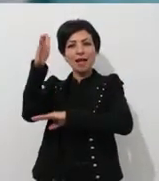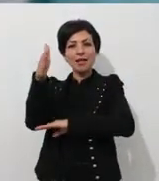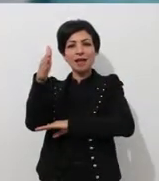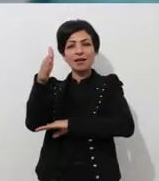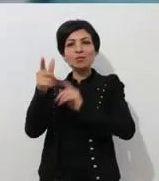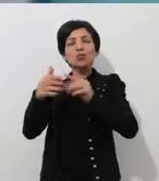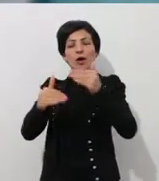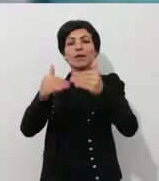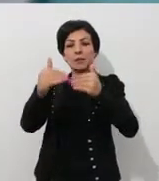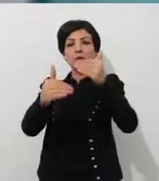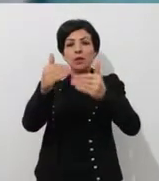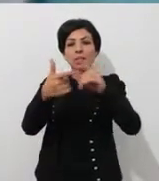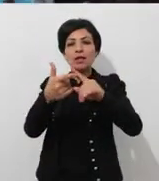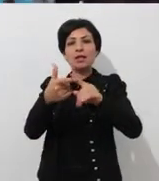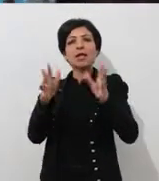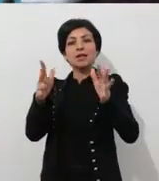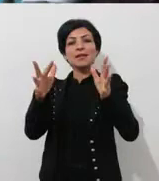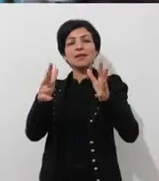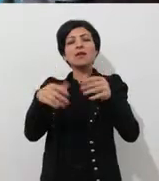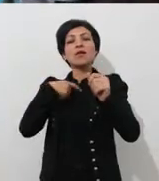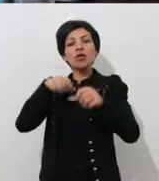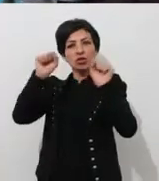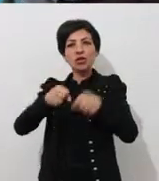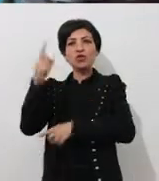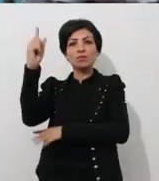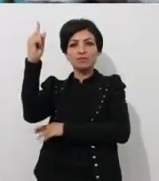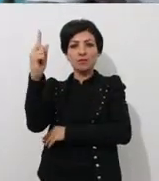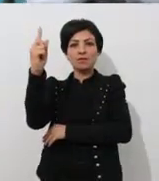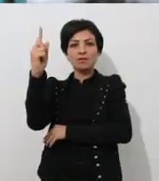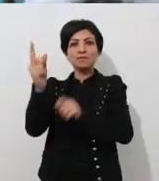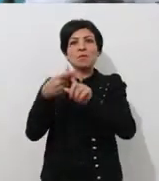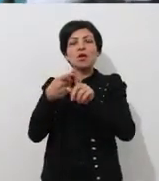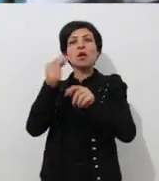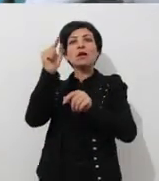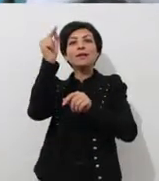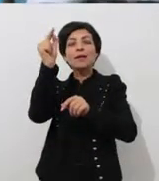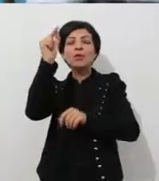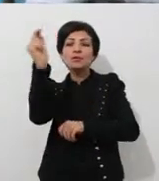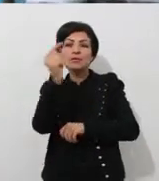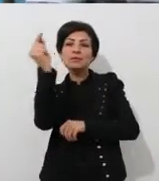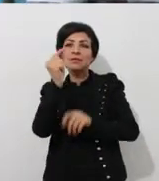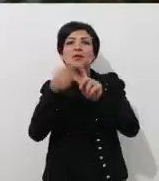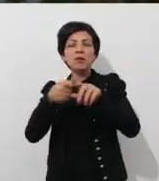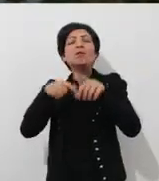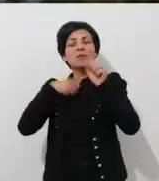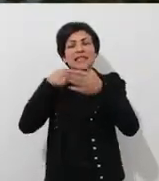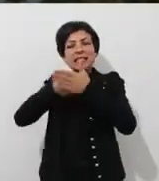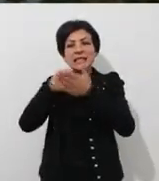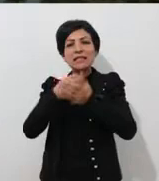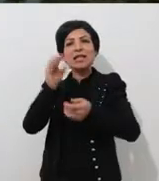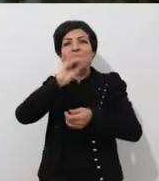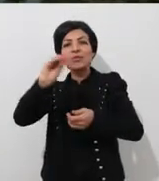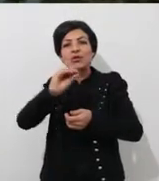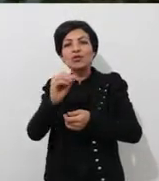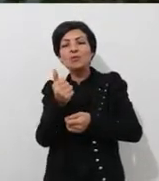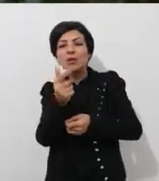معنا يحاول باش يكتب عدد حرف، يتبع شفويا تبارك الله عليه، يحفظ كل شيء. ونجح وارتقى من